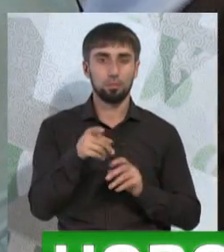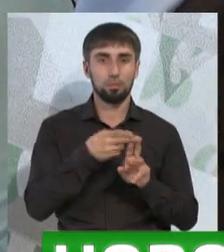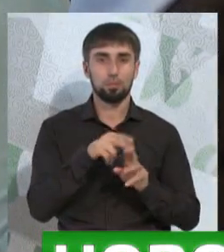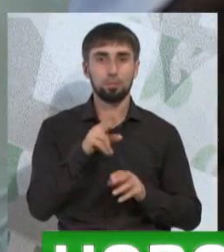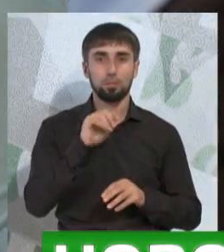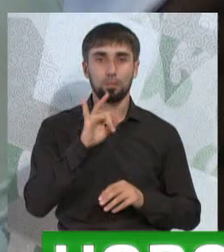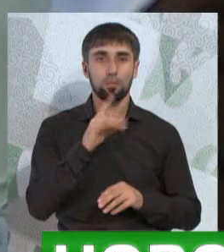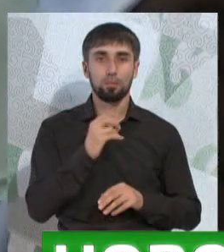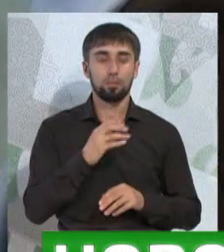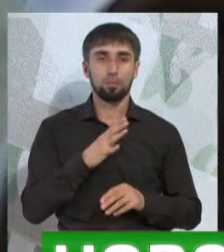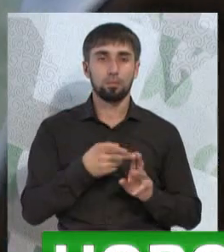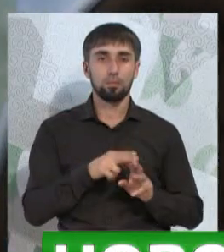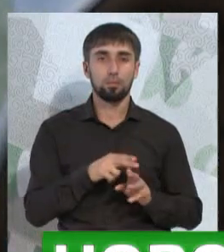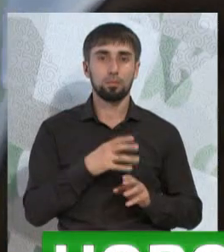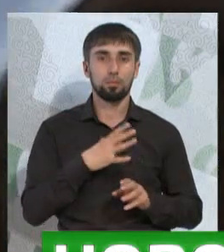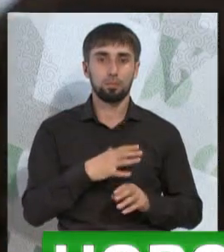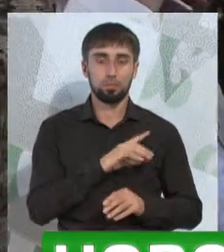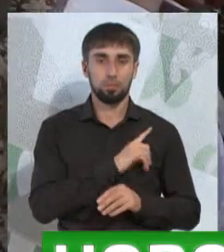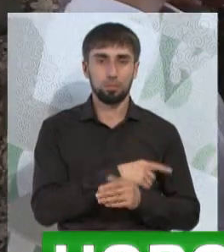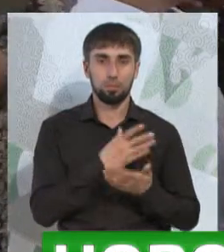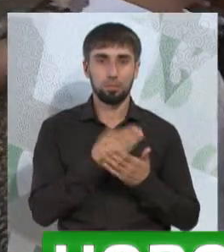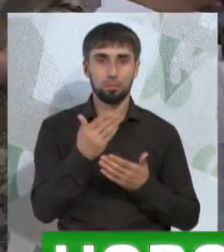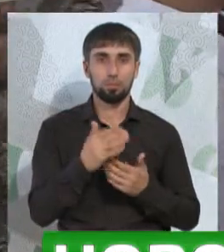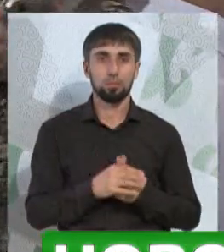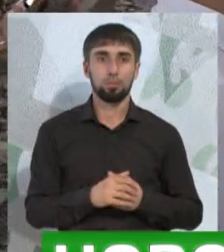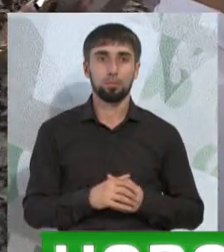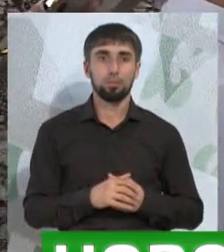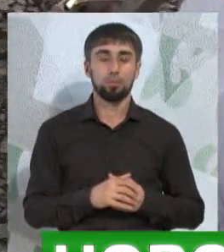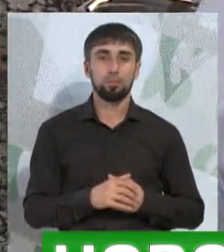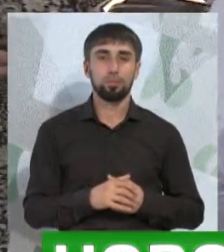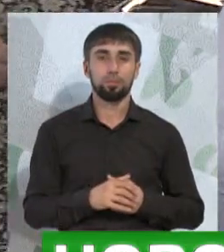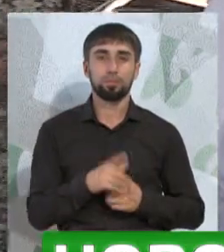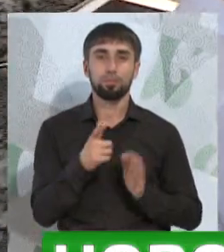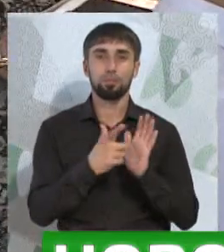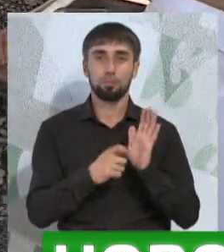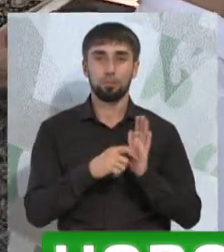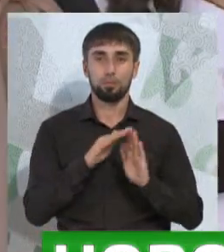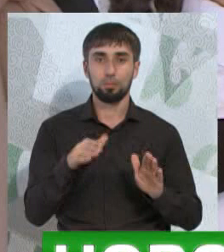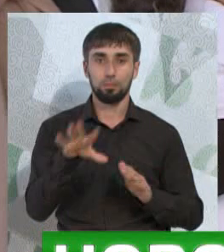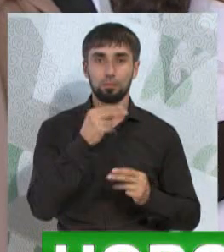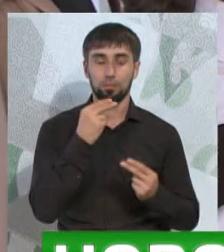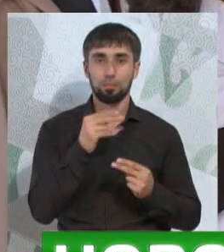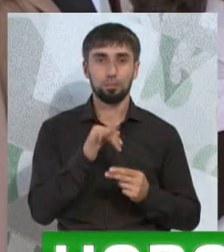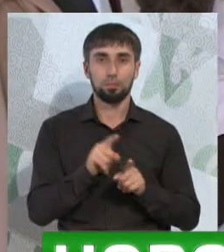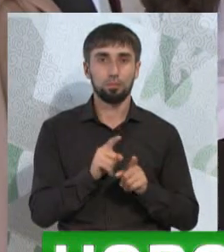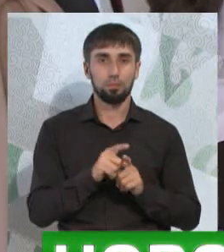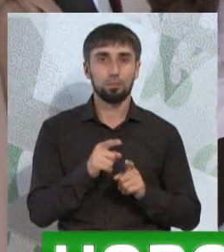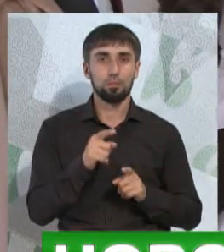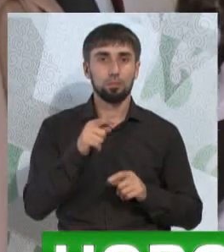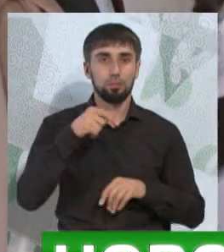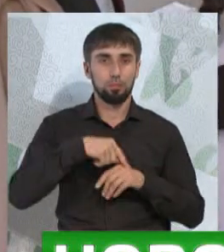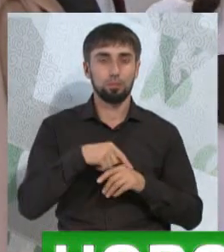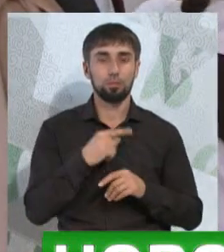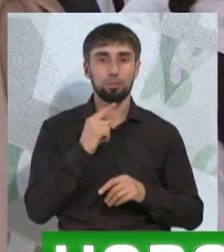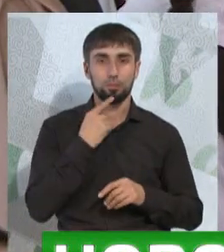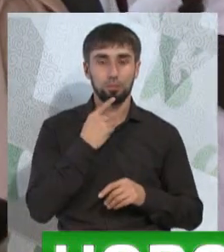своих сил. В прямом смысле этого слова, ведь горячее питание должны получить здесь порядка 700 детей. Нелегкое испытание, но, как признаются